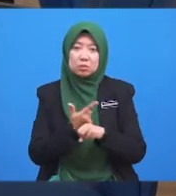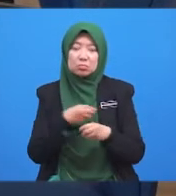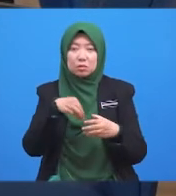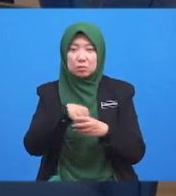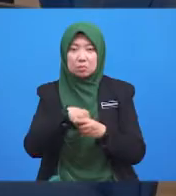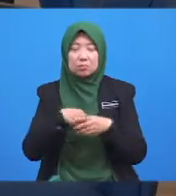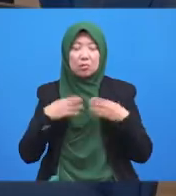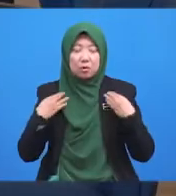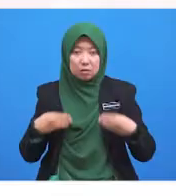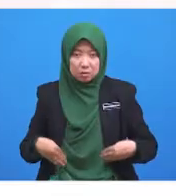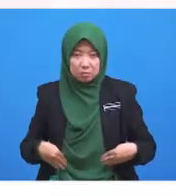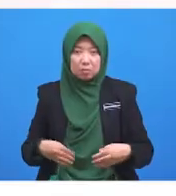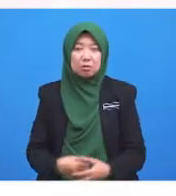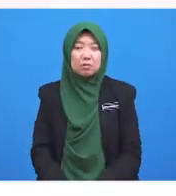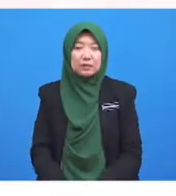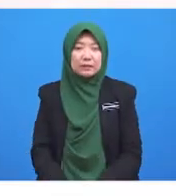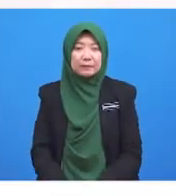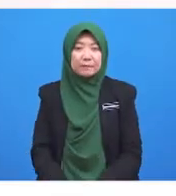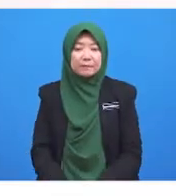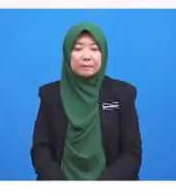pada badan.